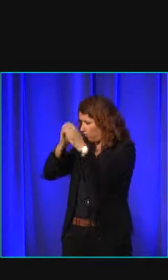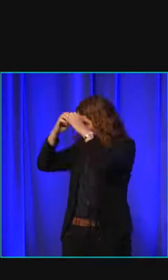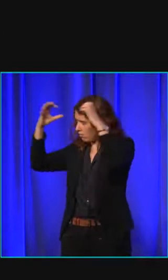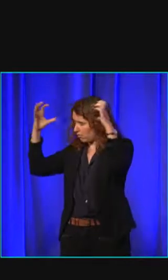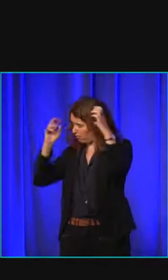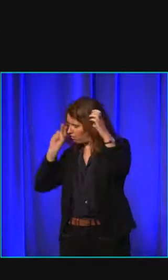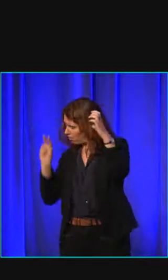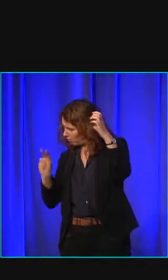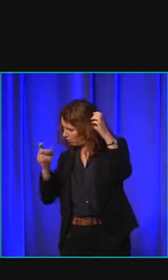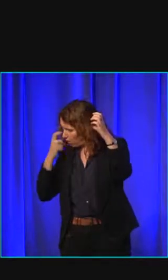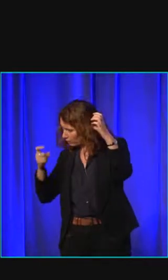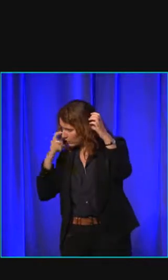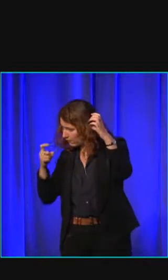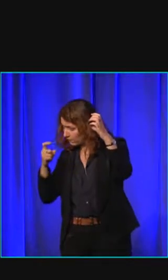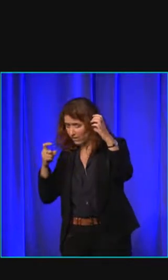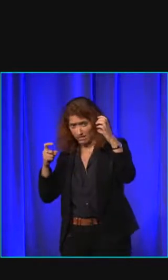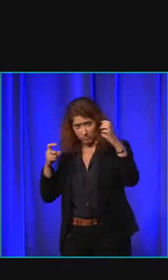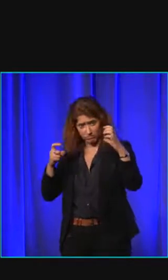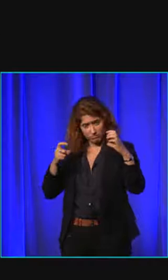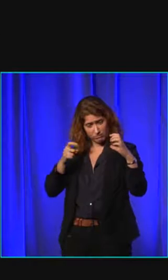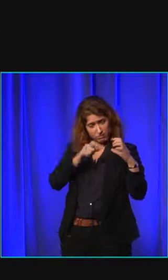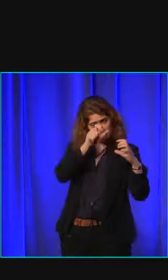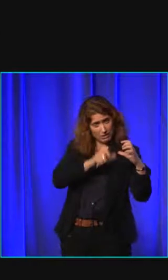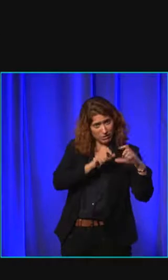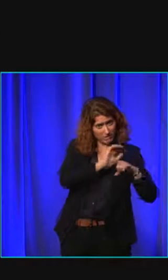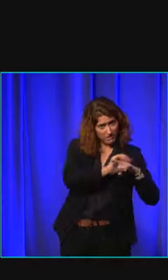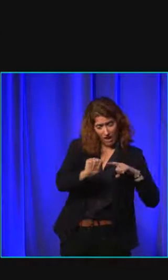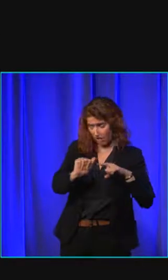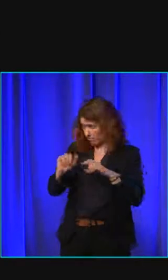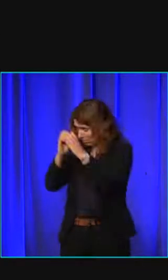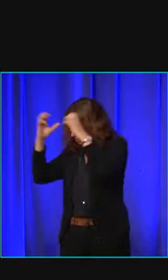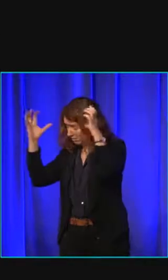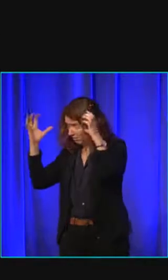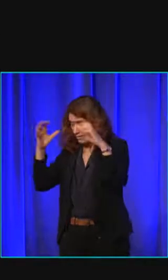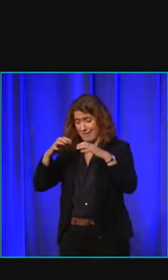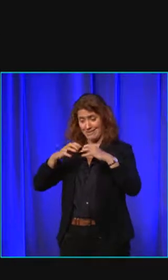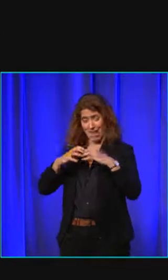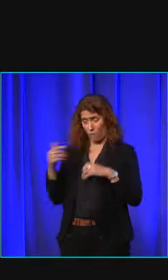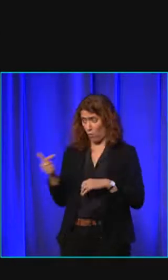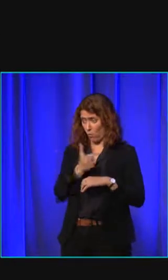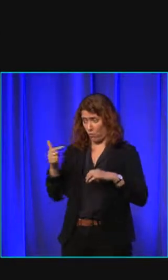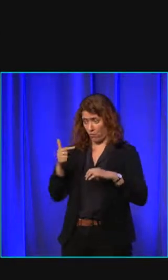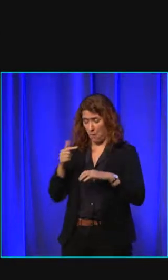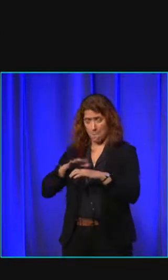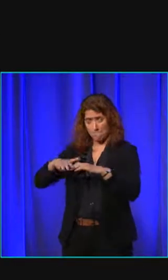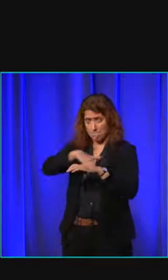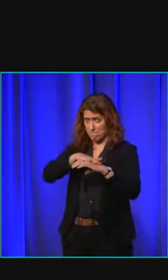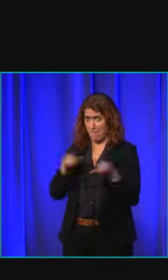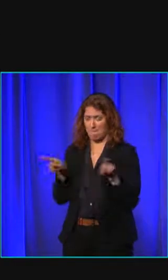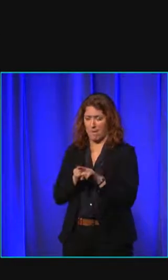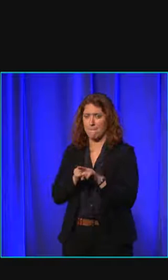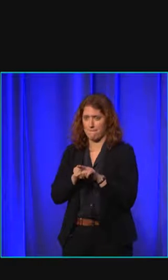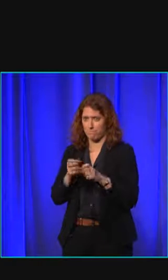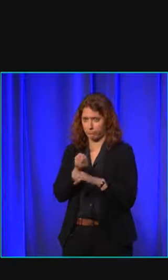dans le cerveau de l'individu qui sont activées. Les zones qui sont activées sont